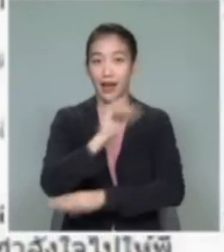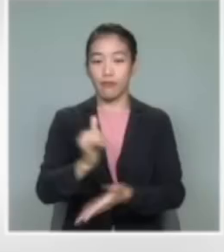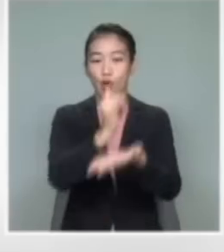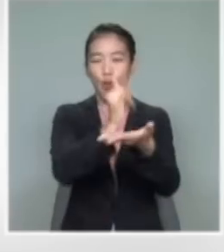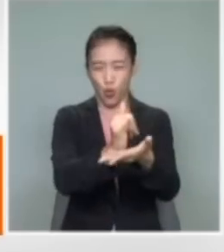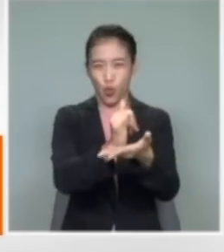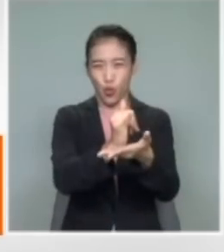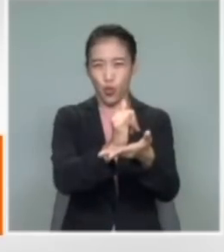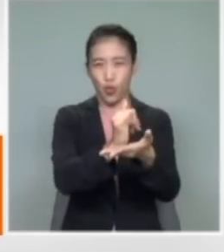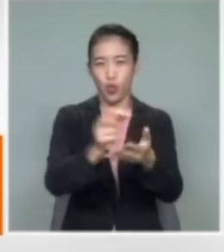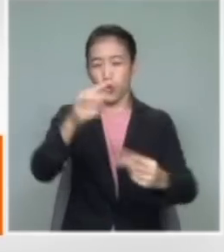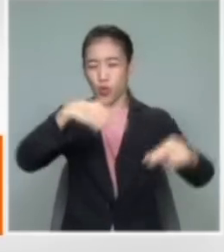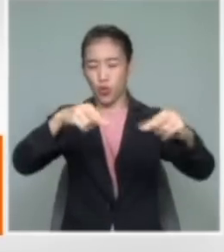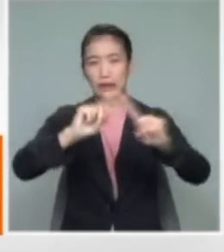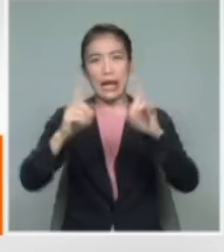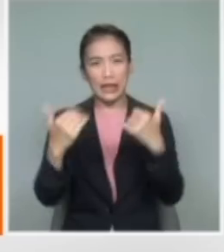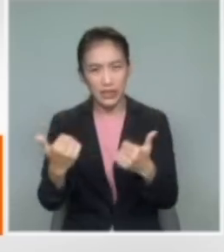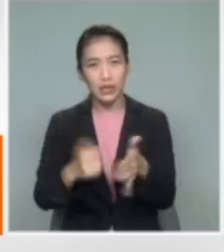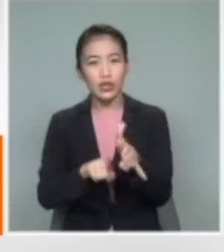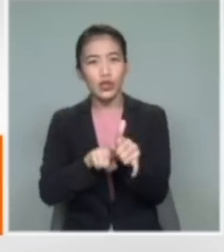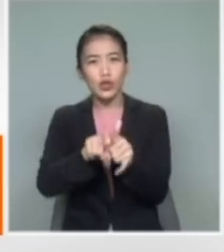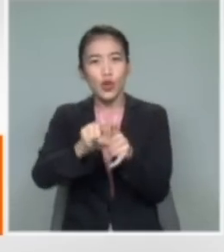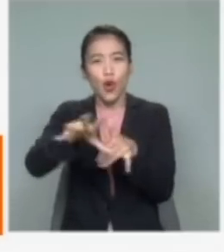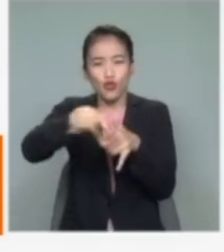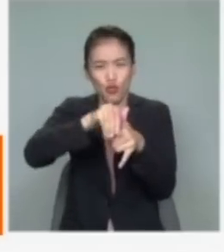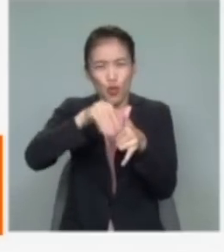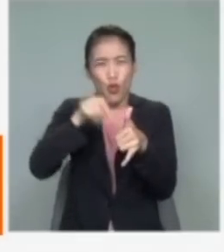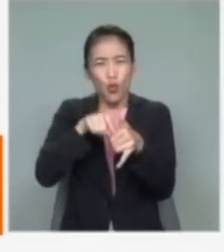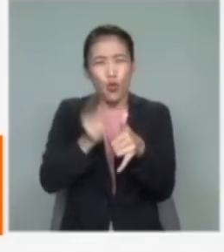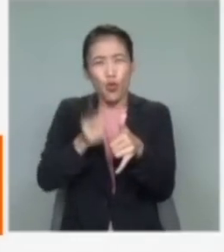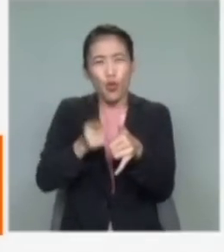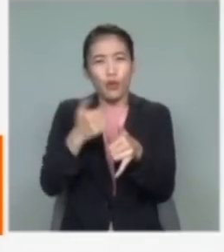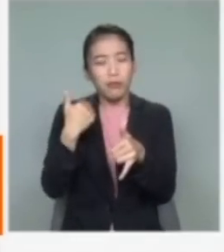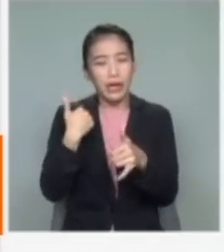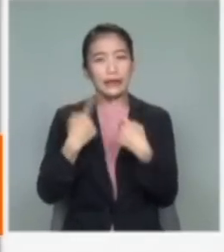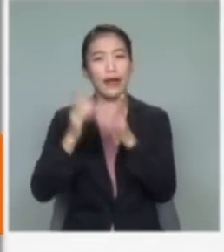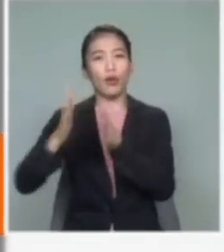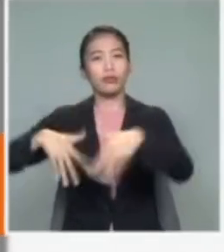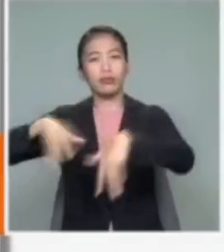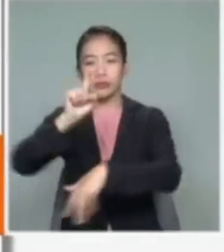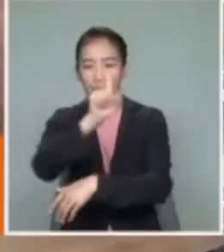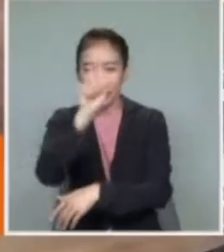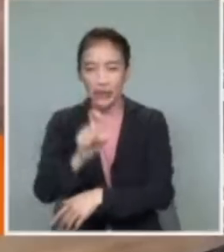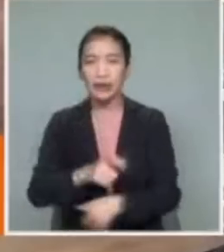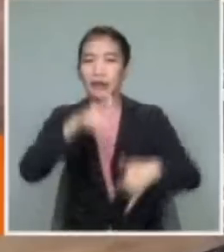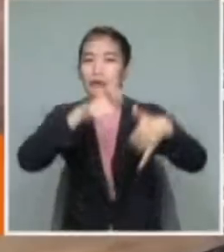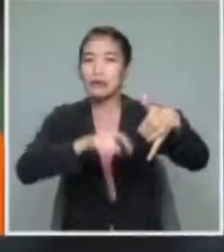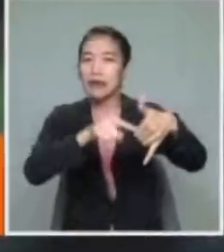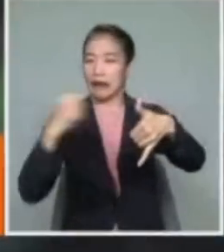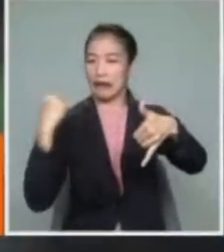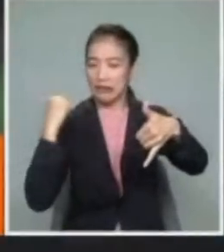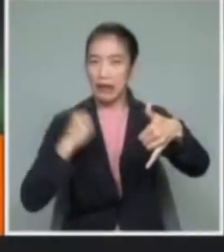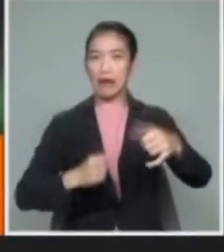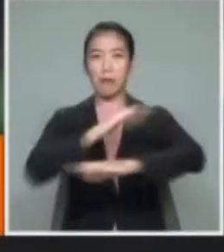พบเชื้ออยู่โดยมีหลายคนตั้งข้อสังเกตว่าทำไมแมทธิวดีนที่ดูร่างกายแข็งแรงออกกำลังกายเป็นประจำถึงอย่างติด